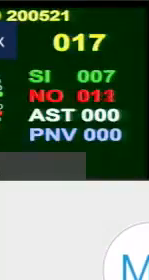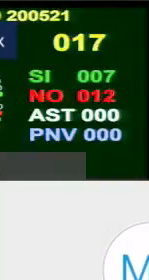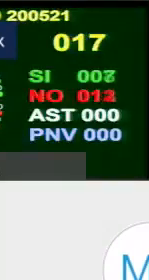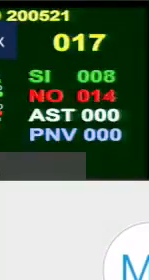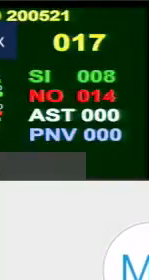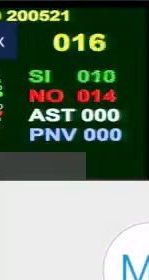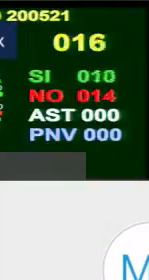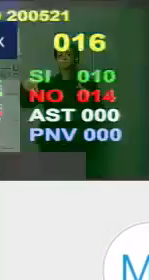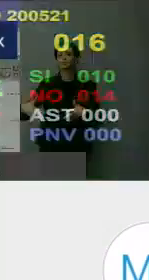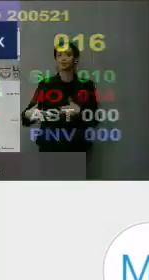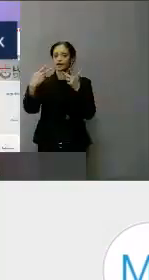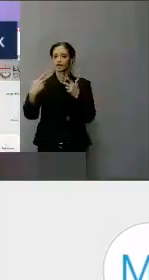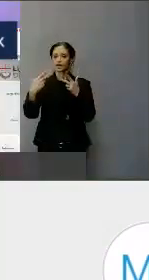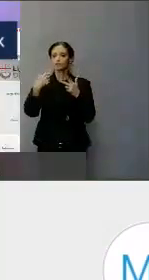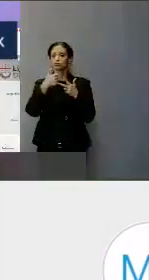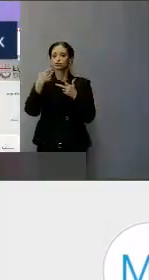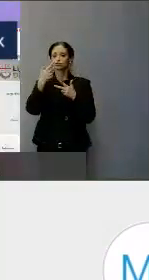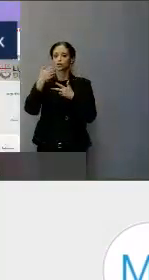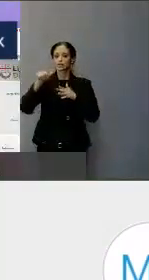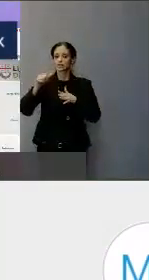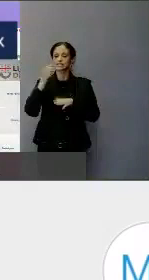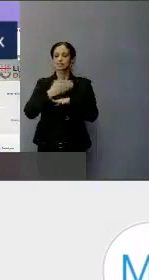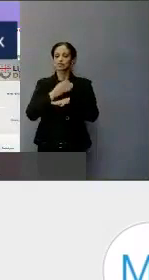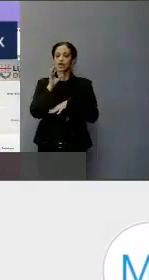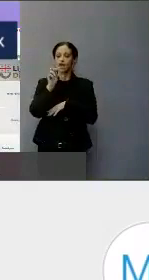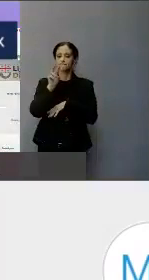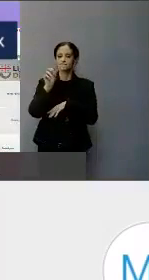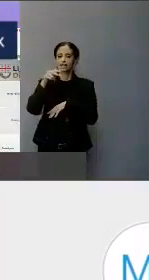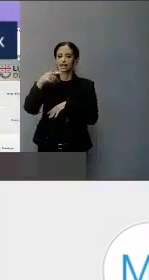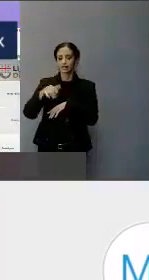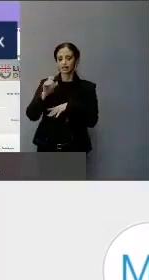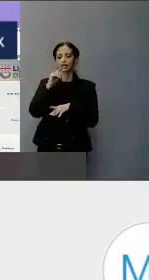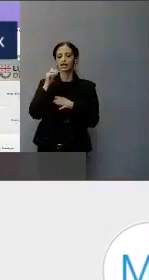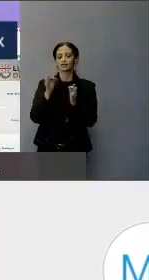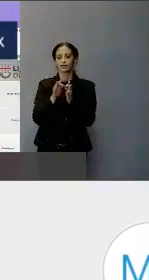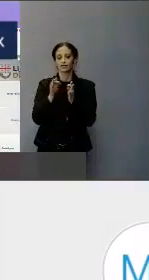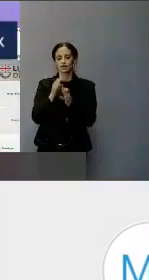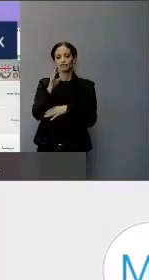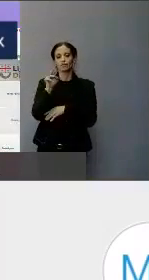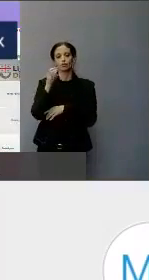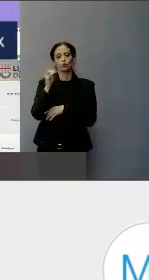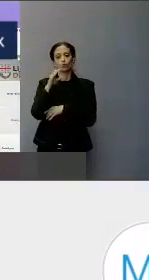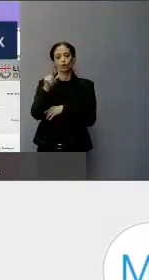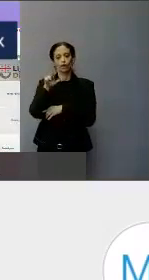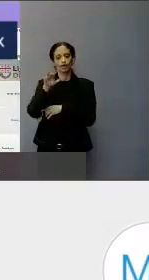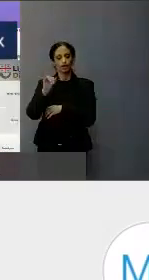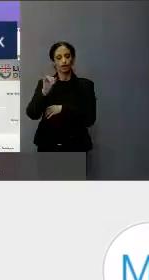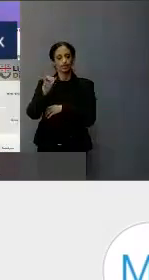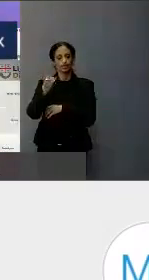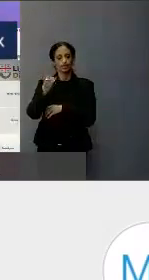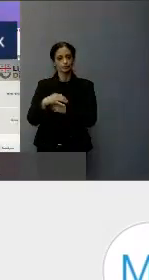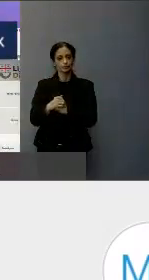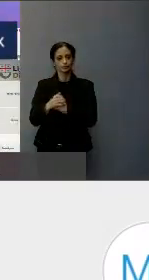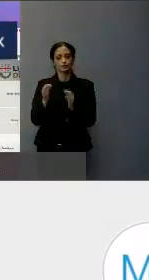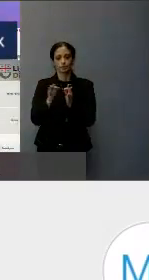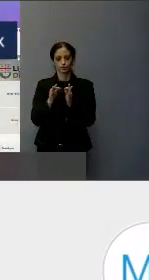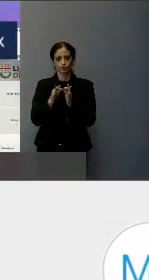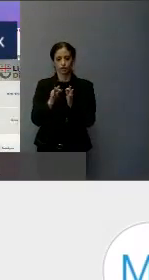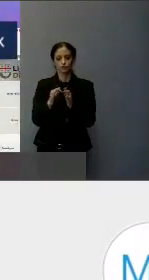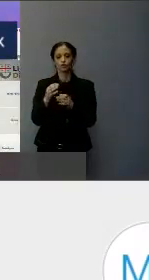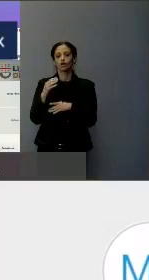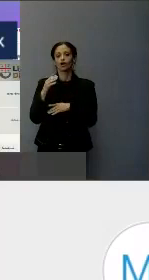foto con 156 consigliera di volerne consigliera bruccoleri favorevole